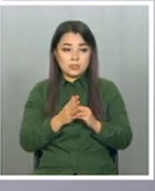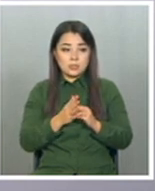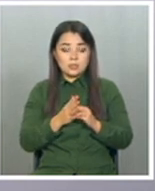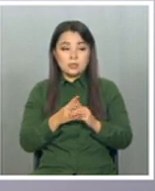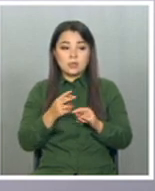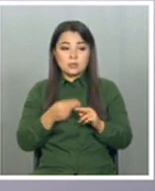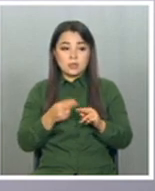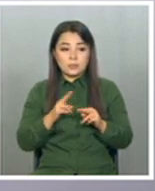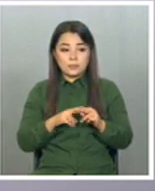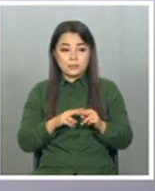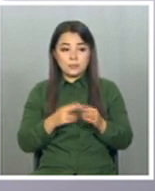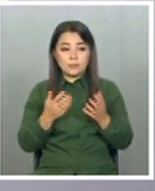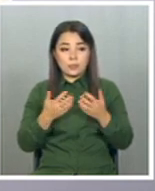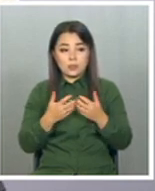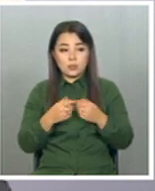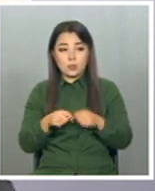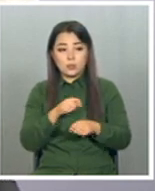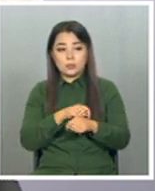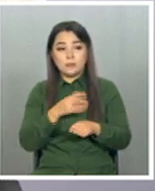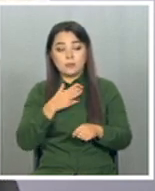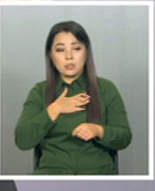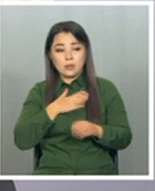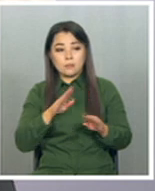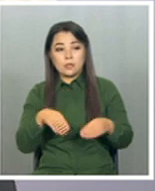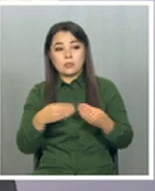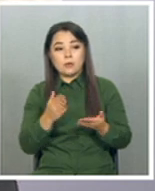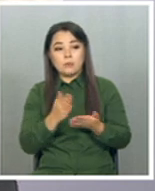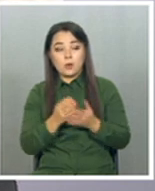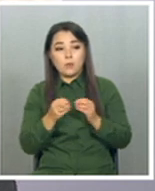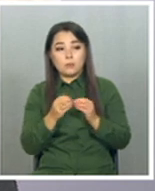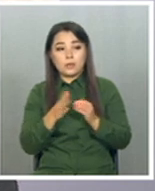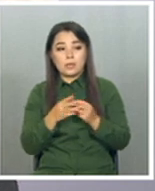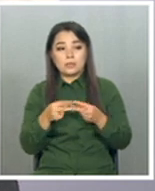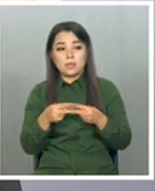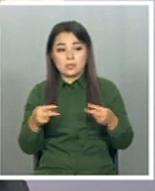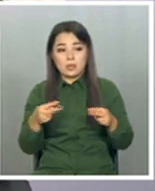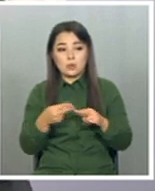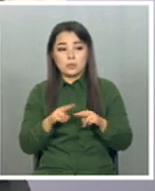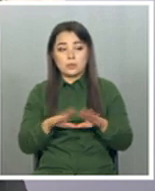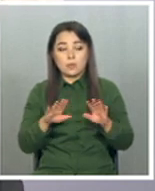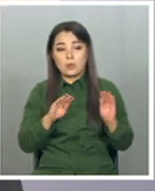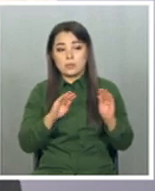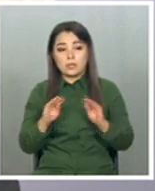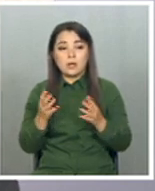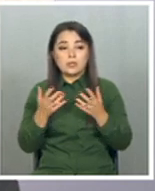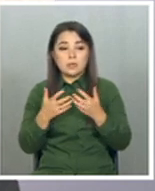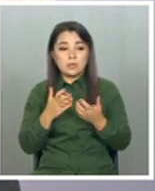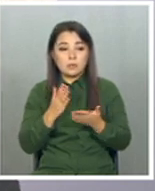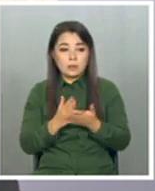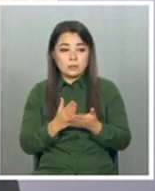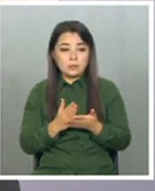осы медиананың ұзындығы бізде берілген 15-ке тең. Олай болса, орнына қоятын болсақ, бізде